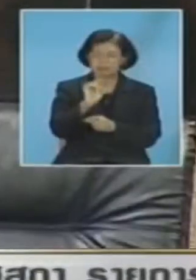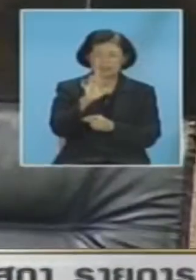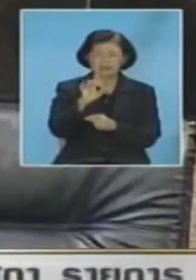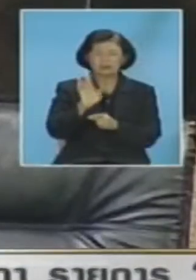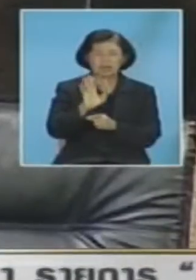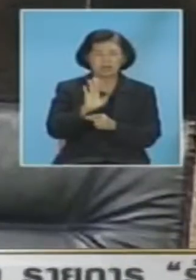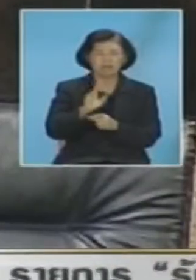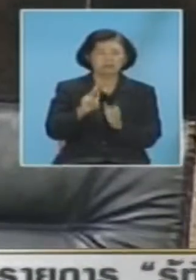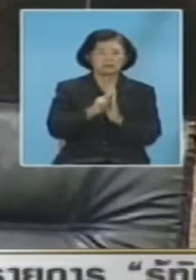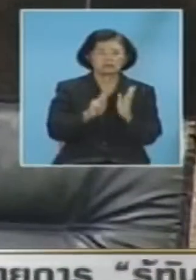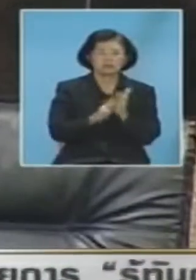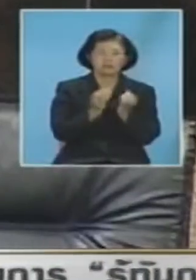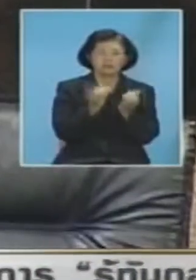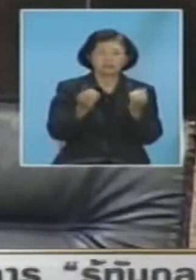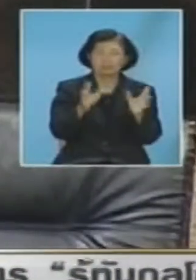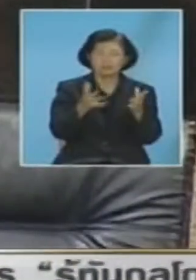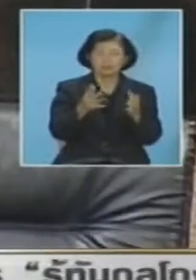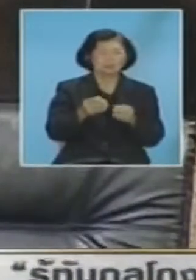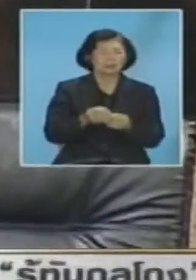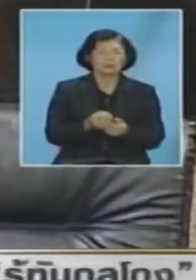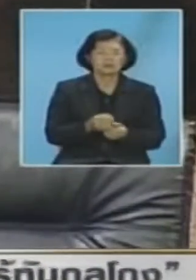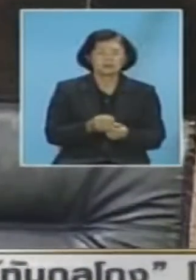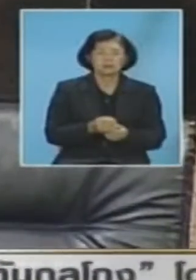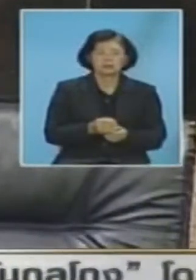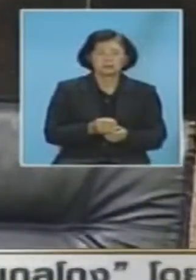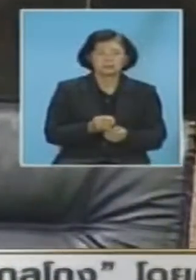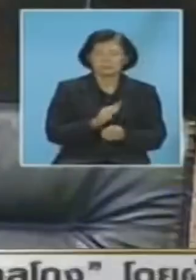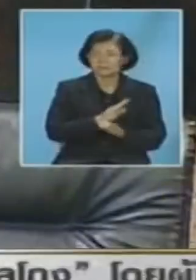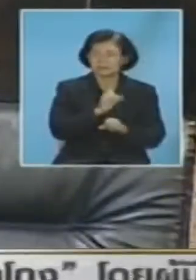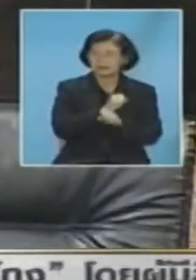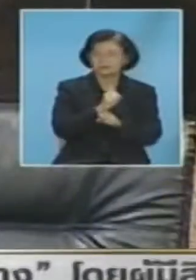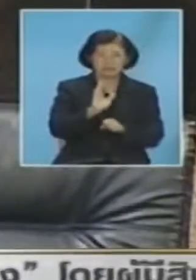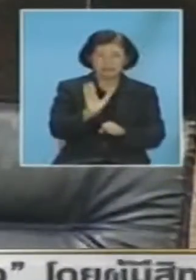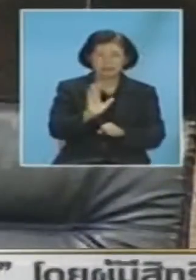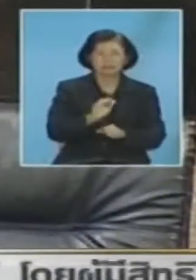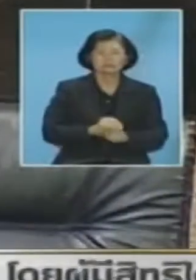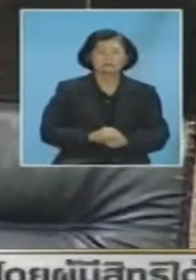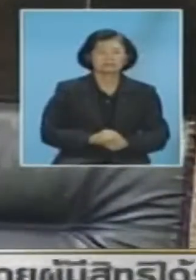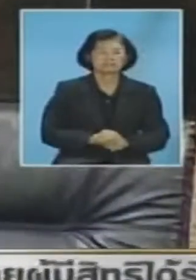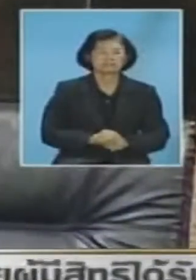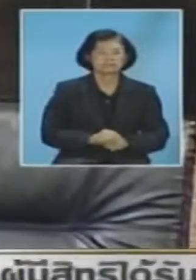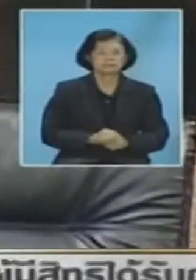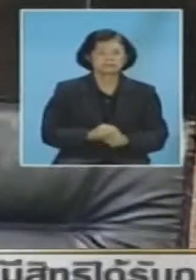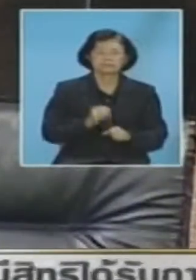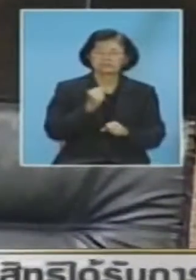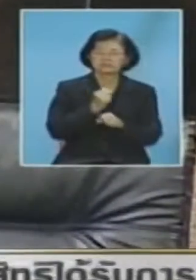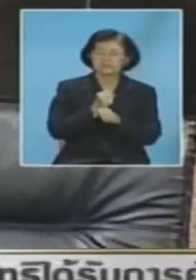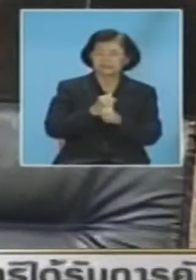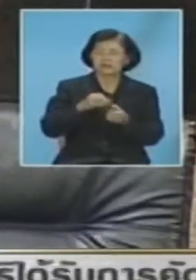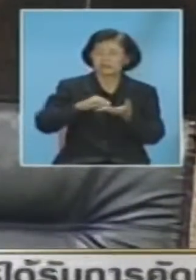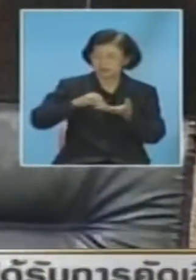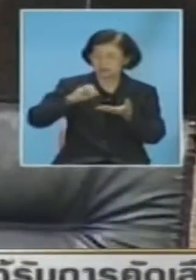ติรัฐธรรมนูญที่เป็นกฎหมายแม่รองรับเป็นเรื่องที่กระทำไม่ได้ค่ะการดำเนินคดีเพื่อถอด